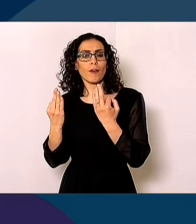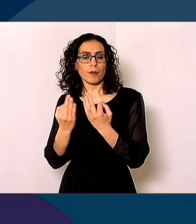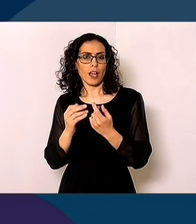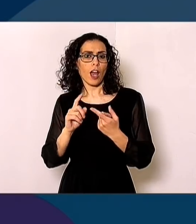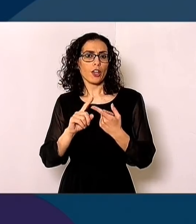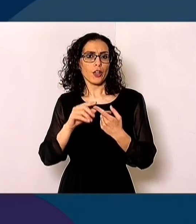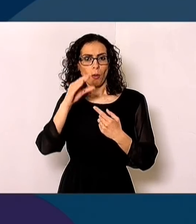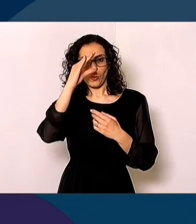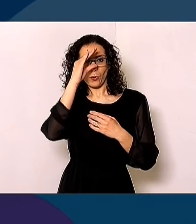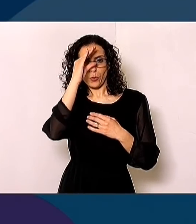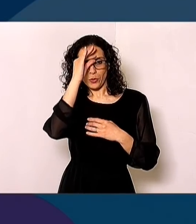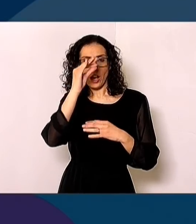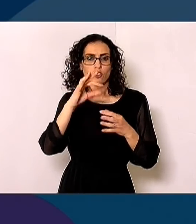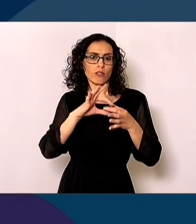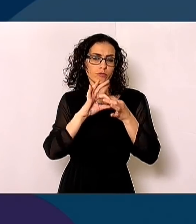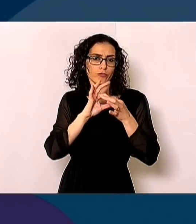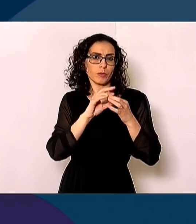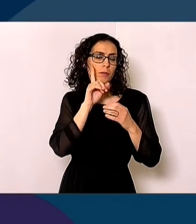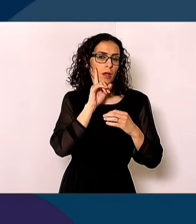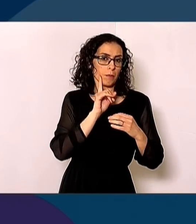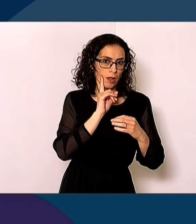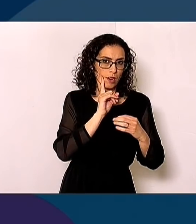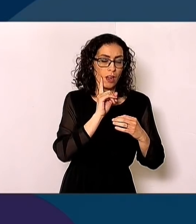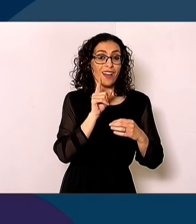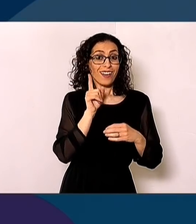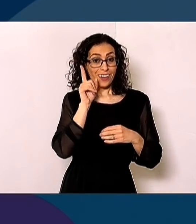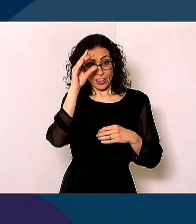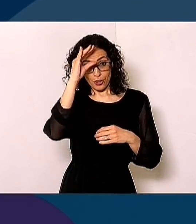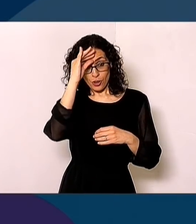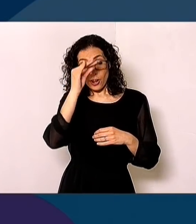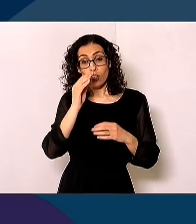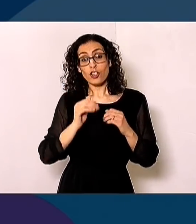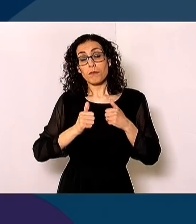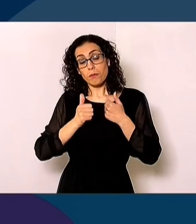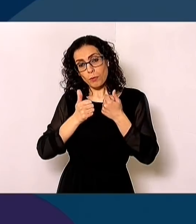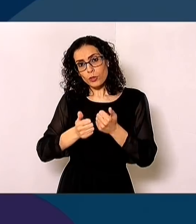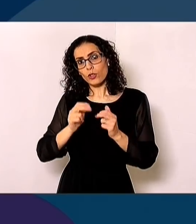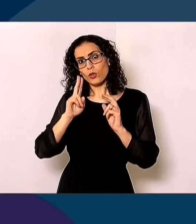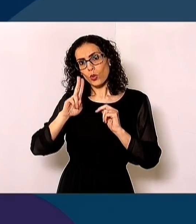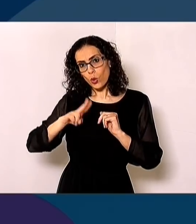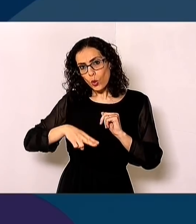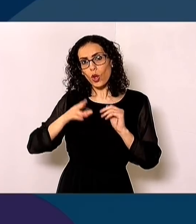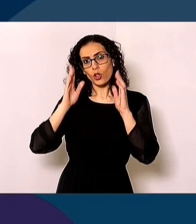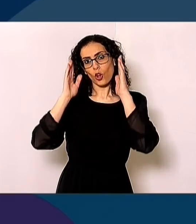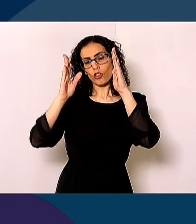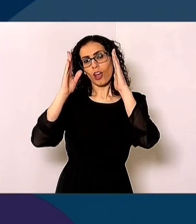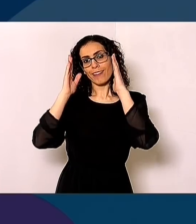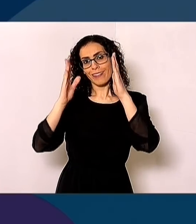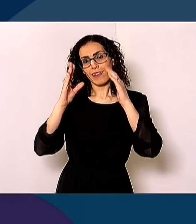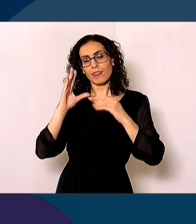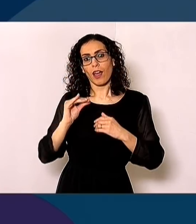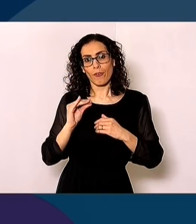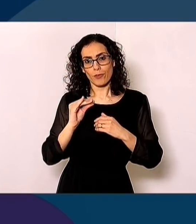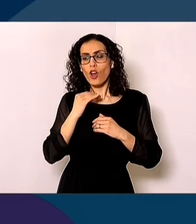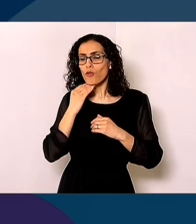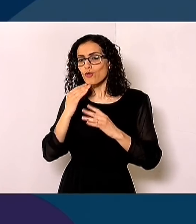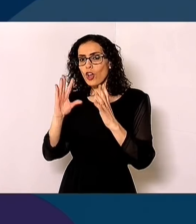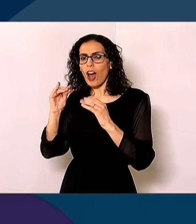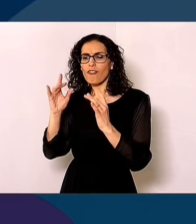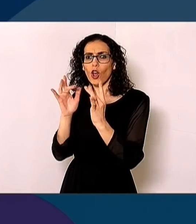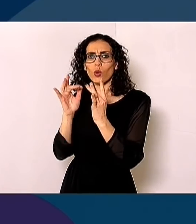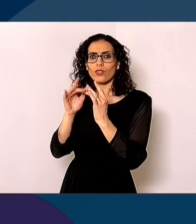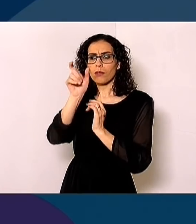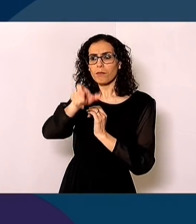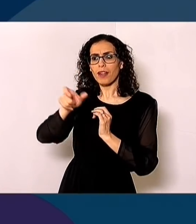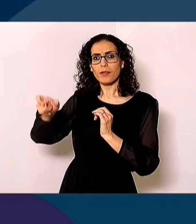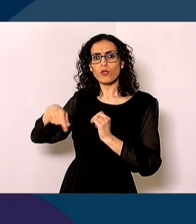jkun qiegħed mal-mara li hija pregnant importanti ħafna li dak ikun jista' jkoll isegwi kemm jista' jkun li hu ma jkollux kuntatti ma' ħafna nies